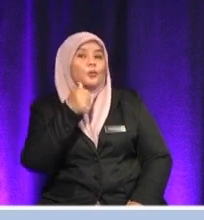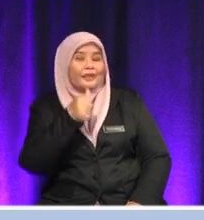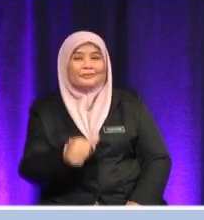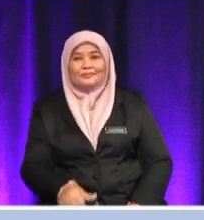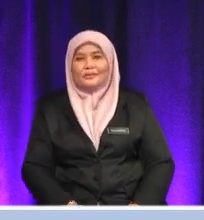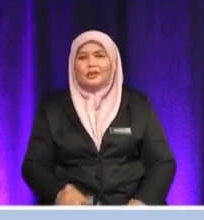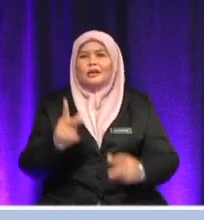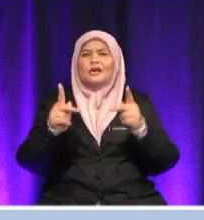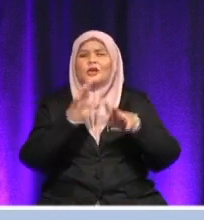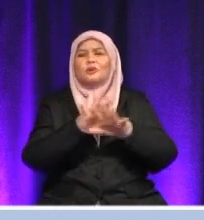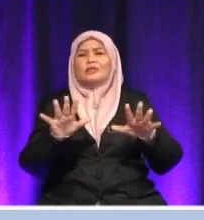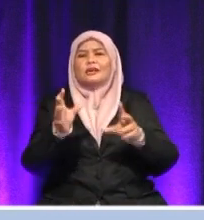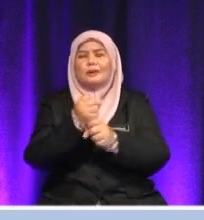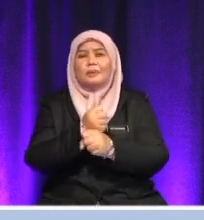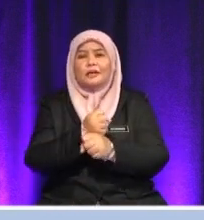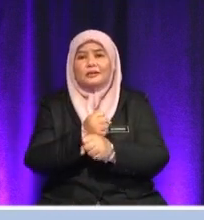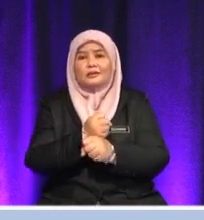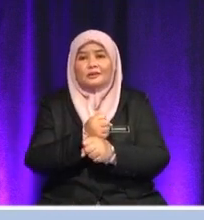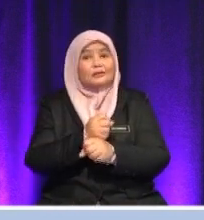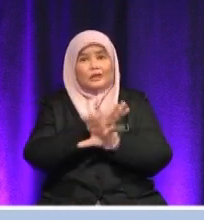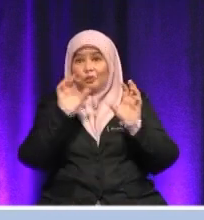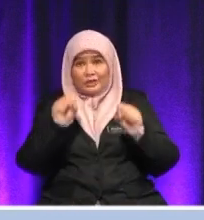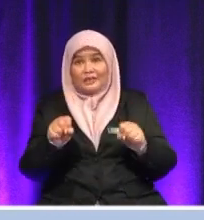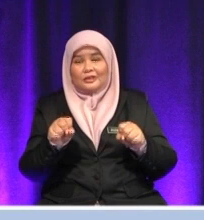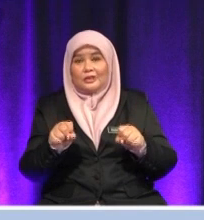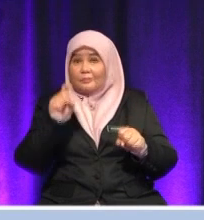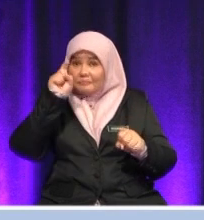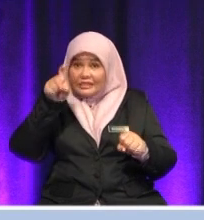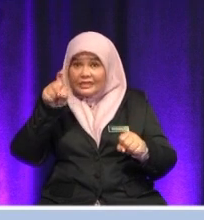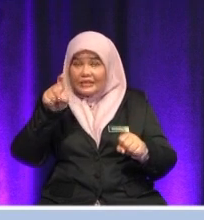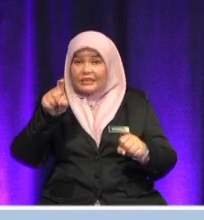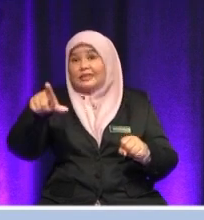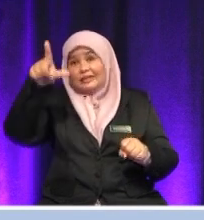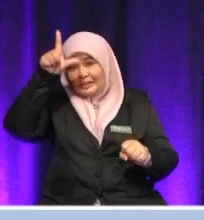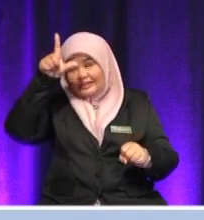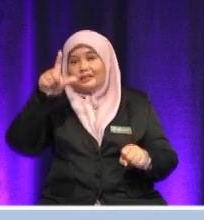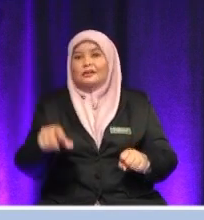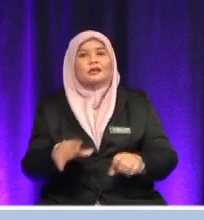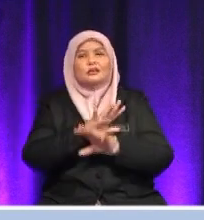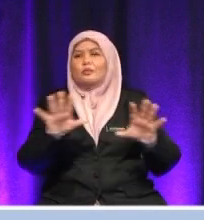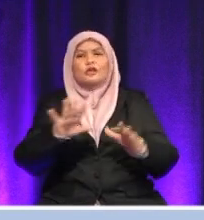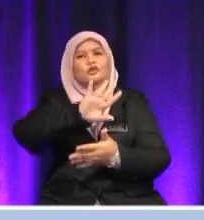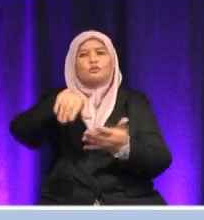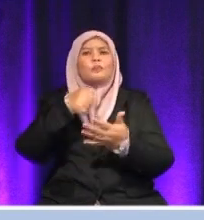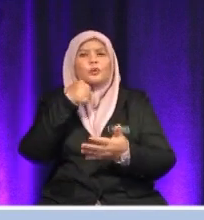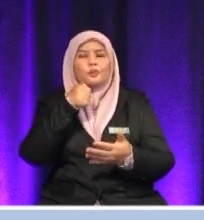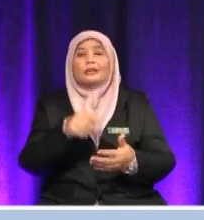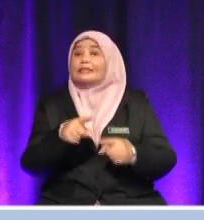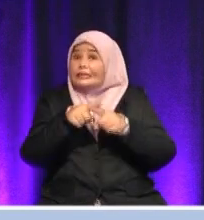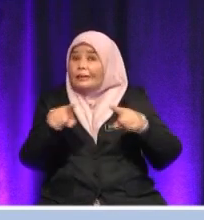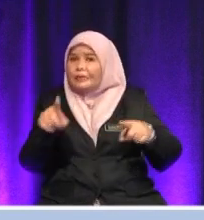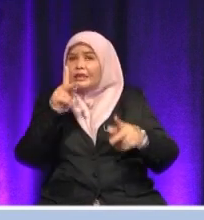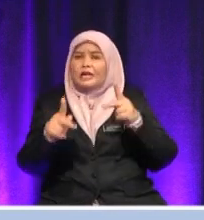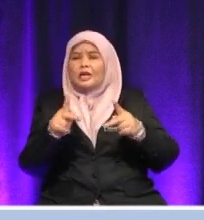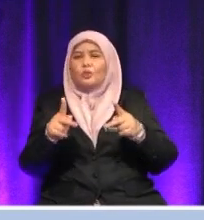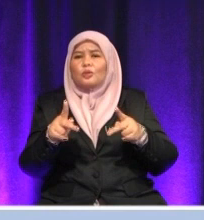Okay, kalau tak dapat juga tak boleh, mesti ada lelaki. Dia tak boleh semua perempuan. Baik. Tetapi